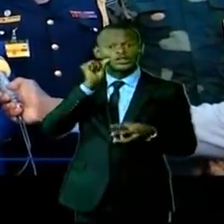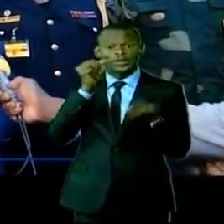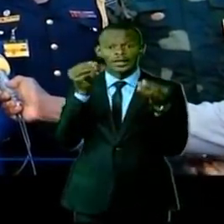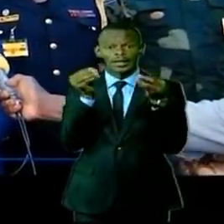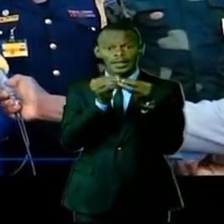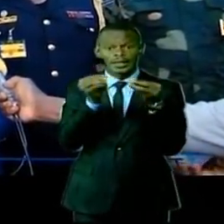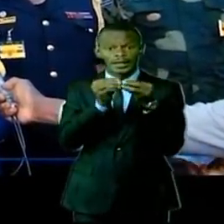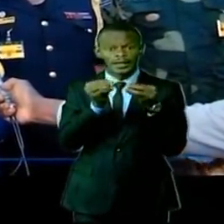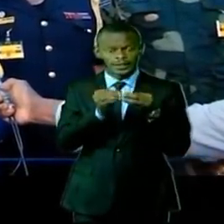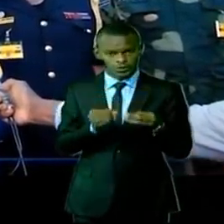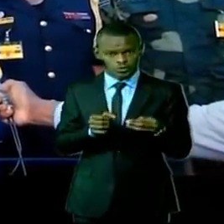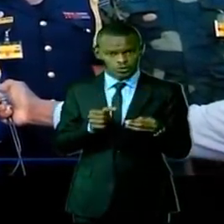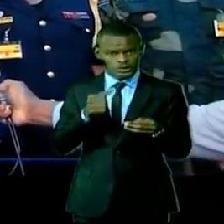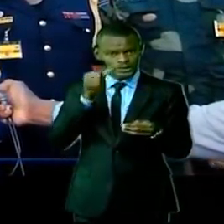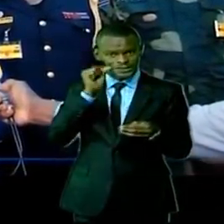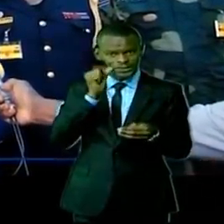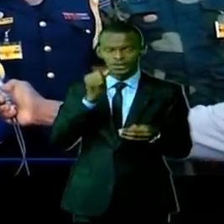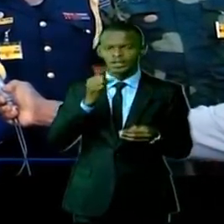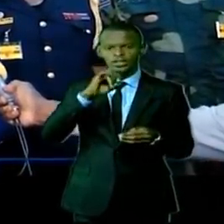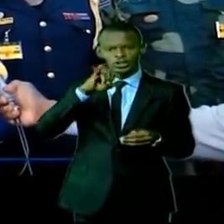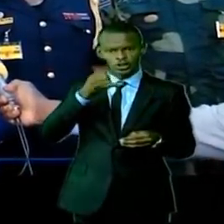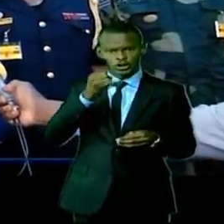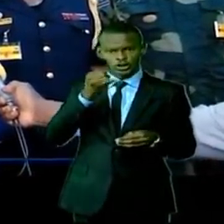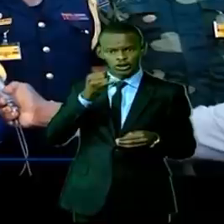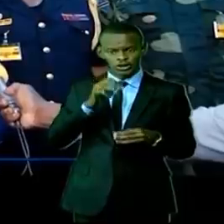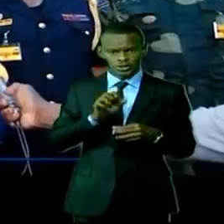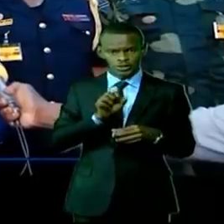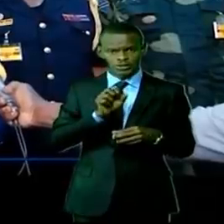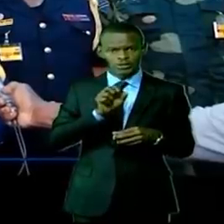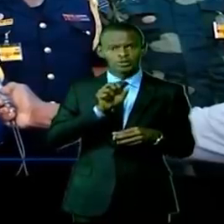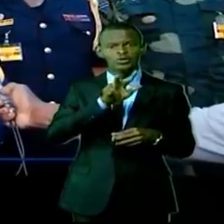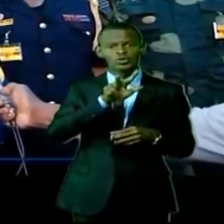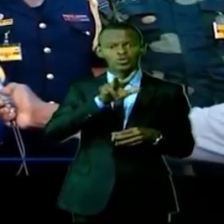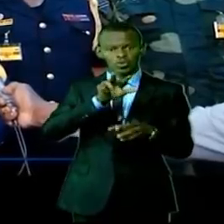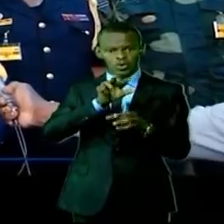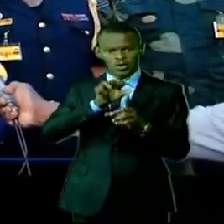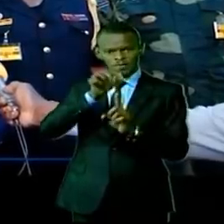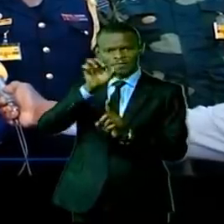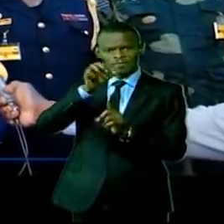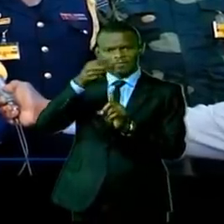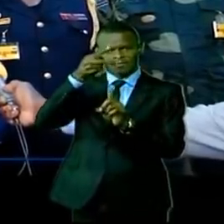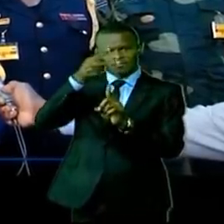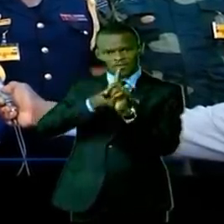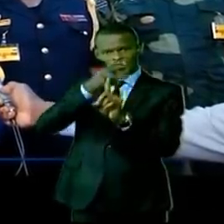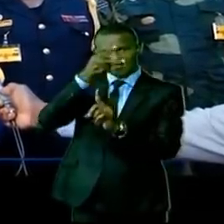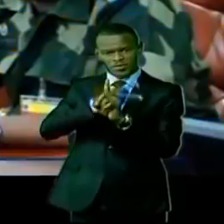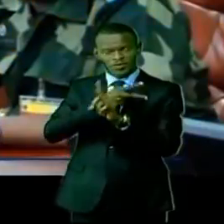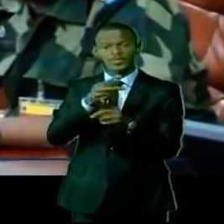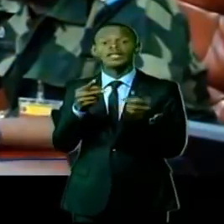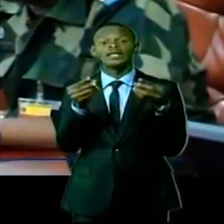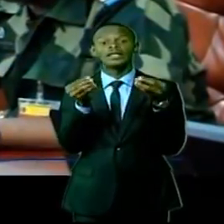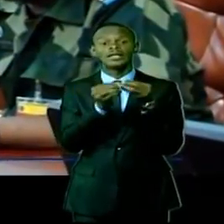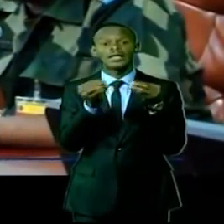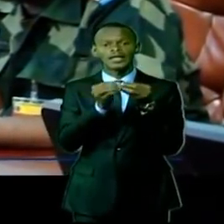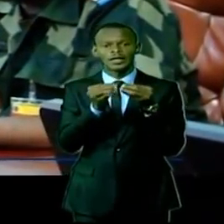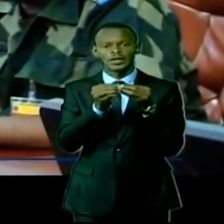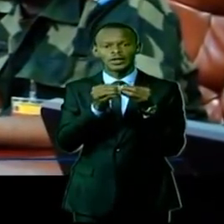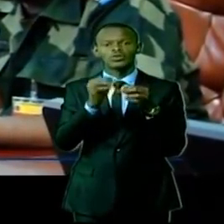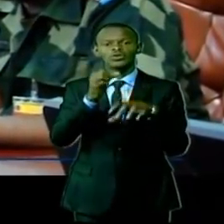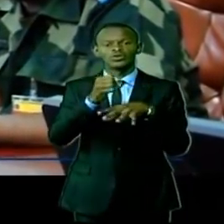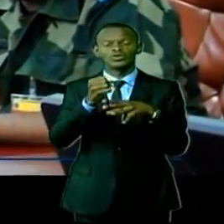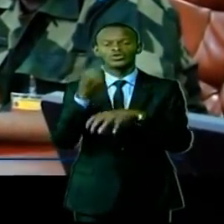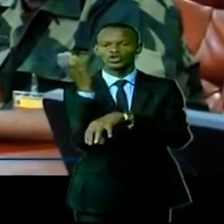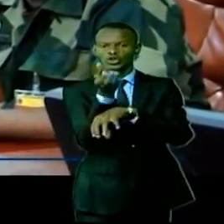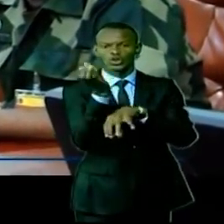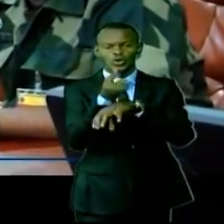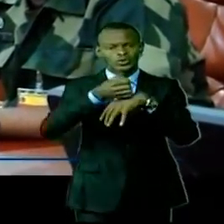jeudi 3 février 2022 une réunion du Conseil supérieur de la